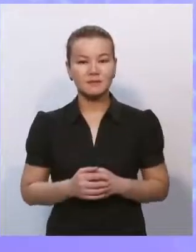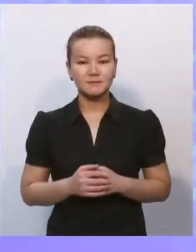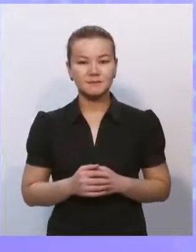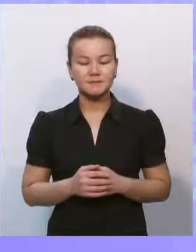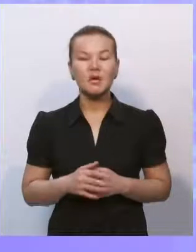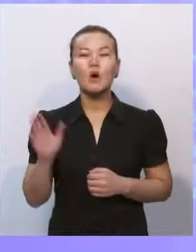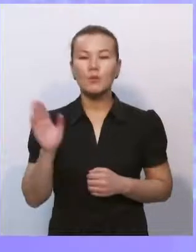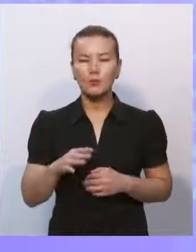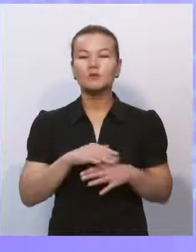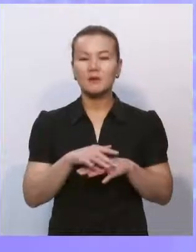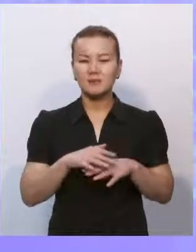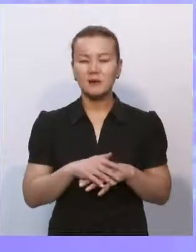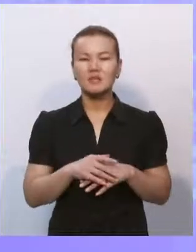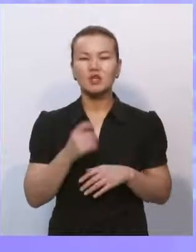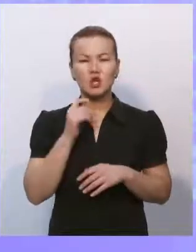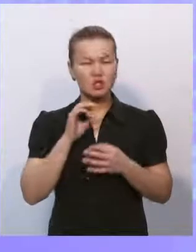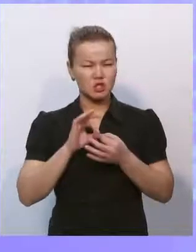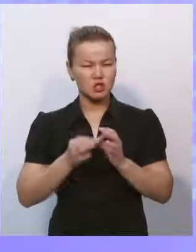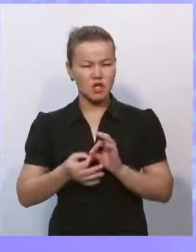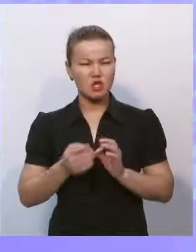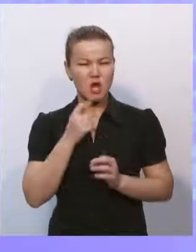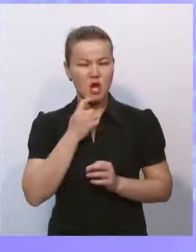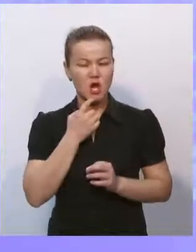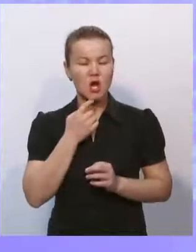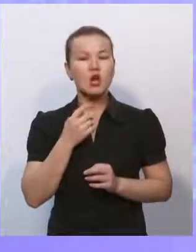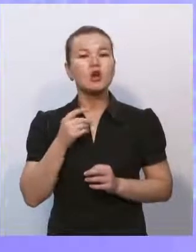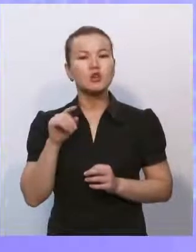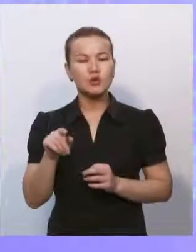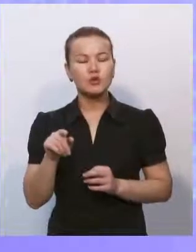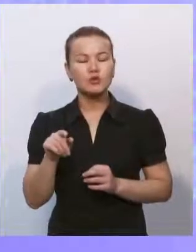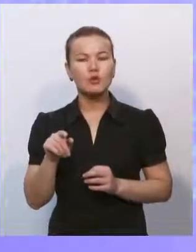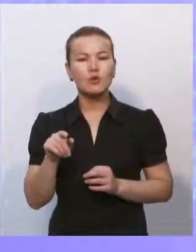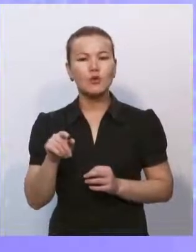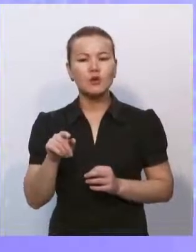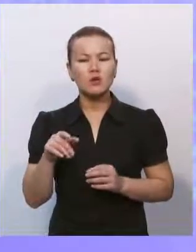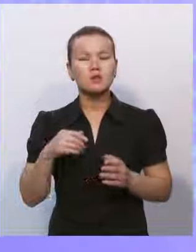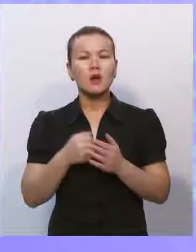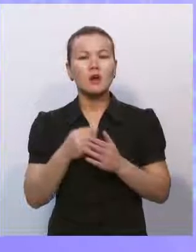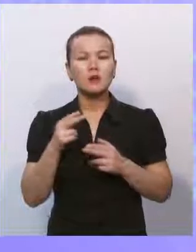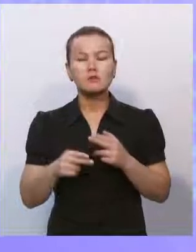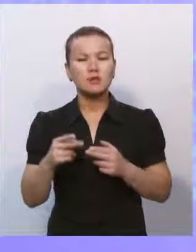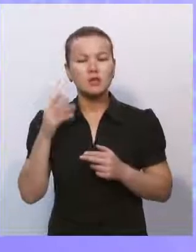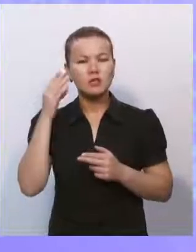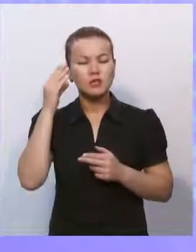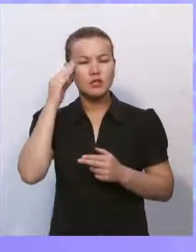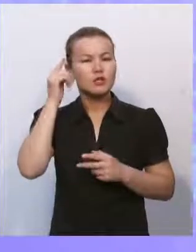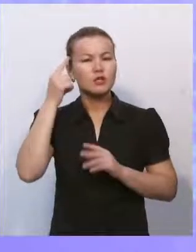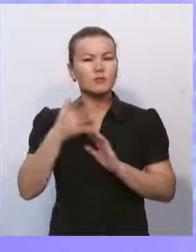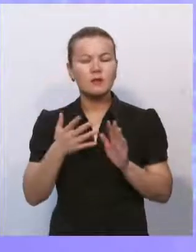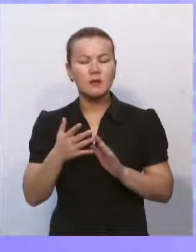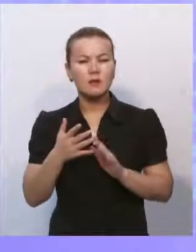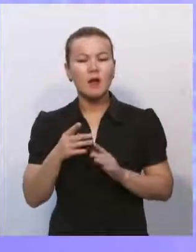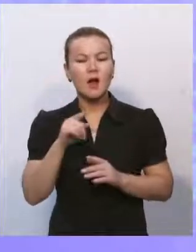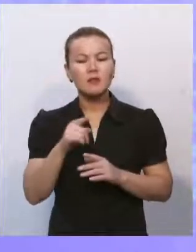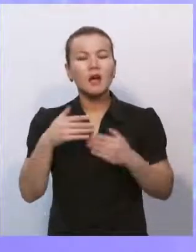пусть математика сложна и и до края не познать откроет двери всем она